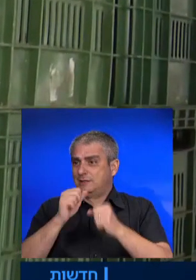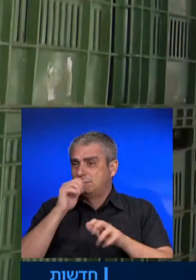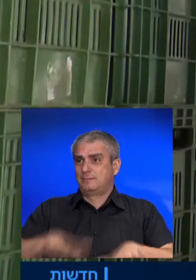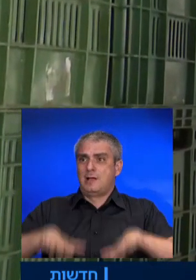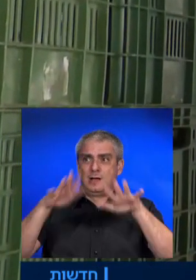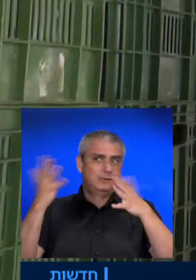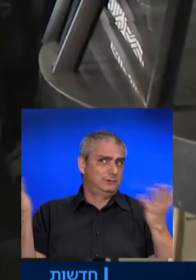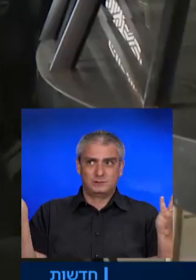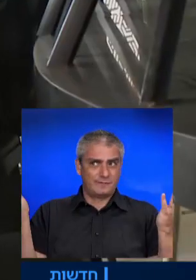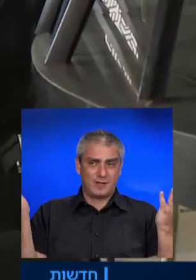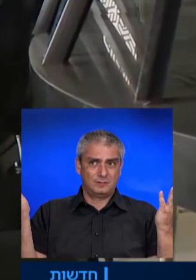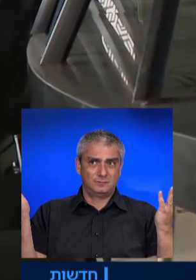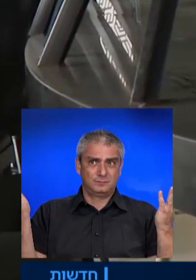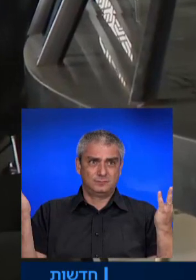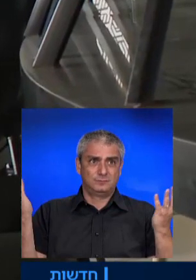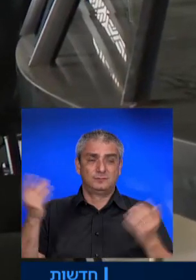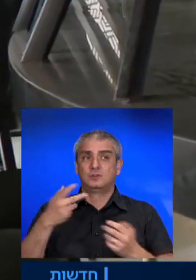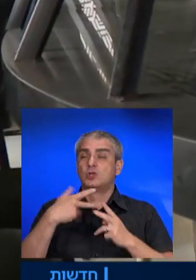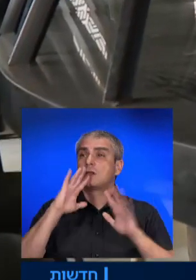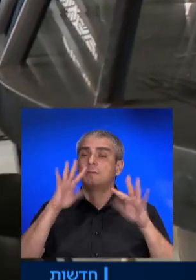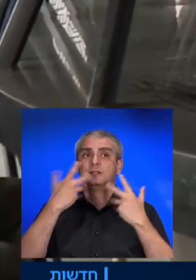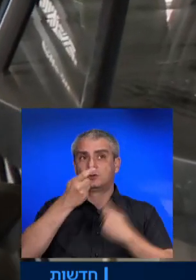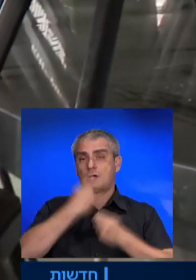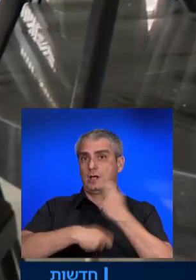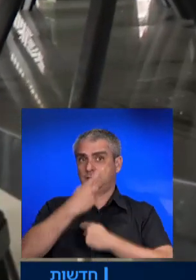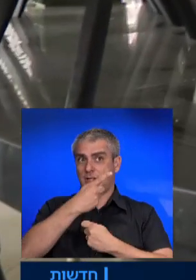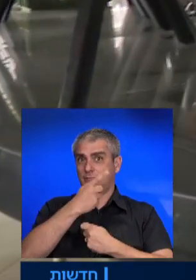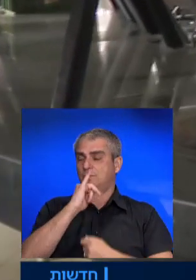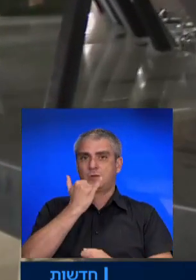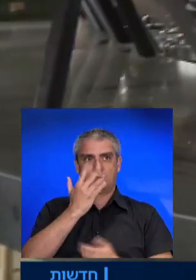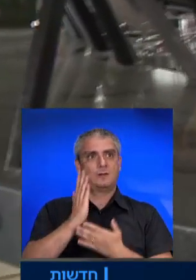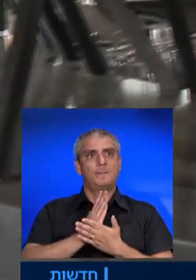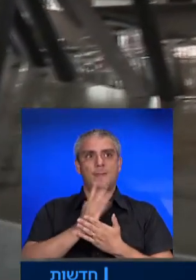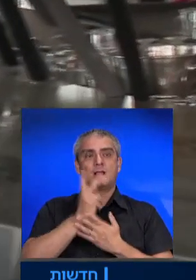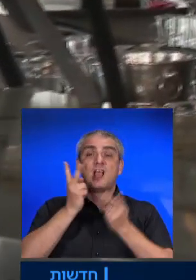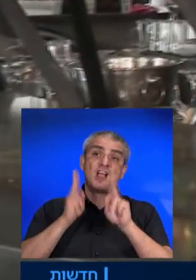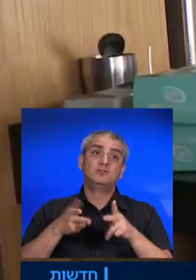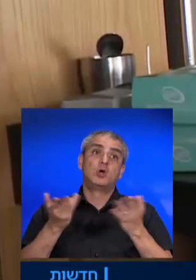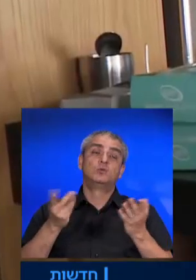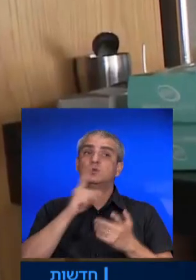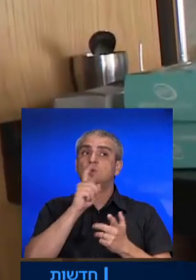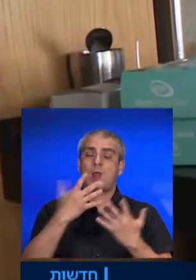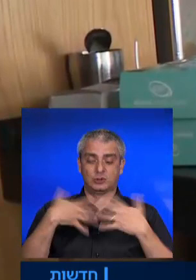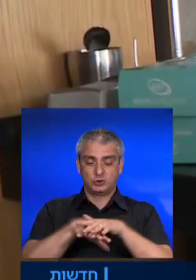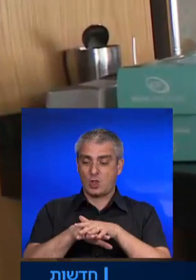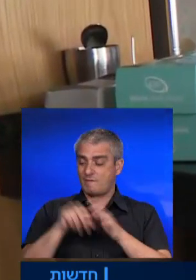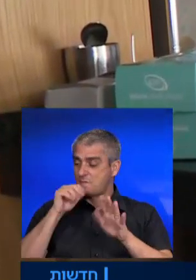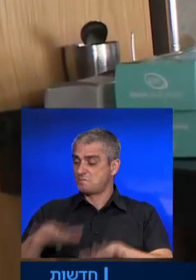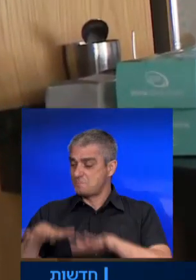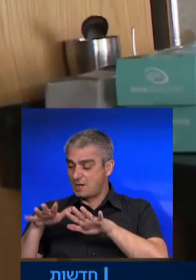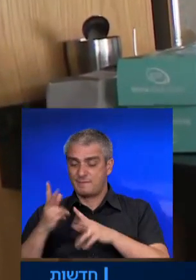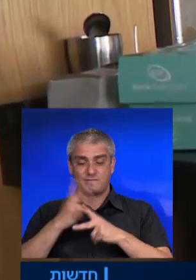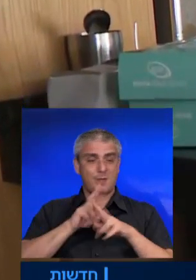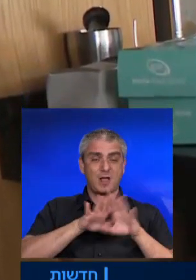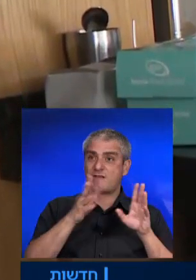של הצפה. למעלה מעשור הוא בעסקים, והוא בהחלט מכין עצמו לאפשרות שהשילוב בין הצפות למגפה